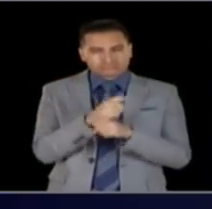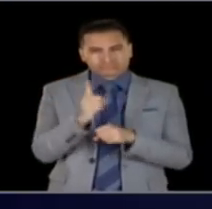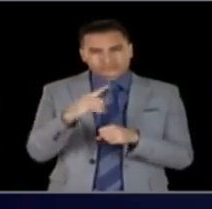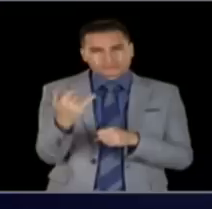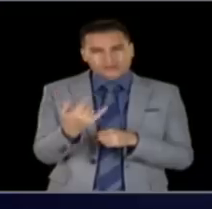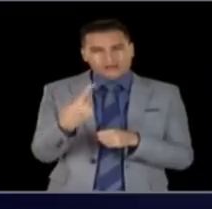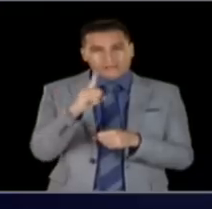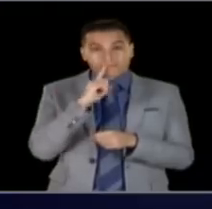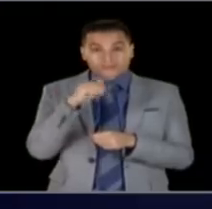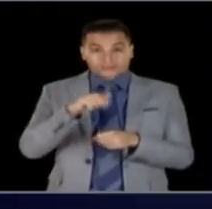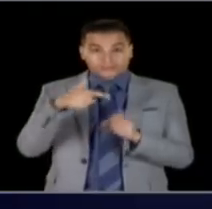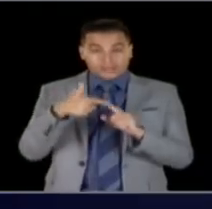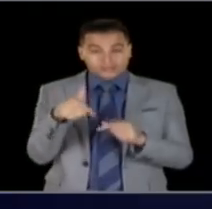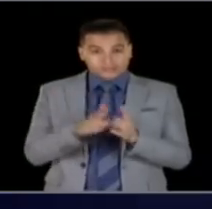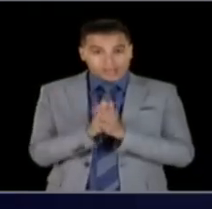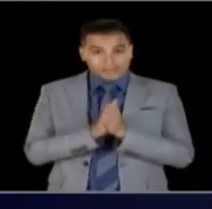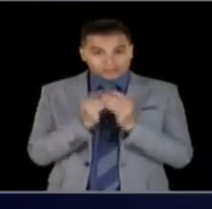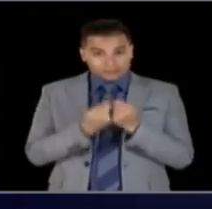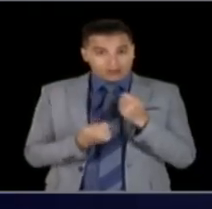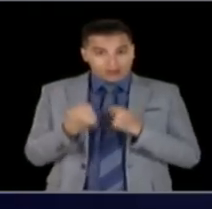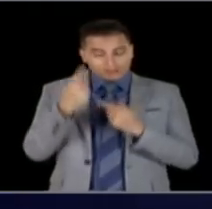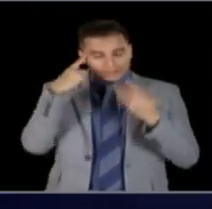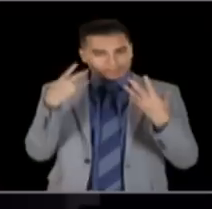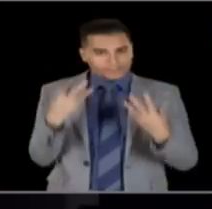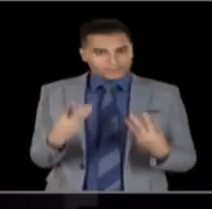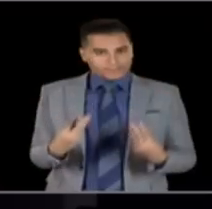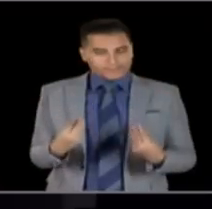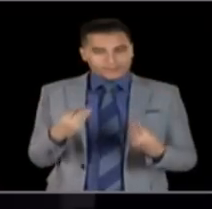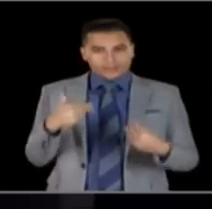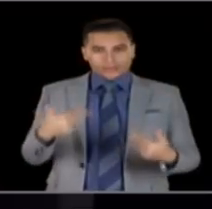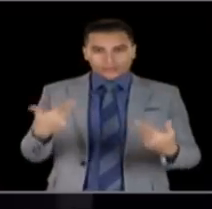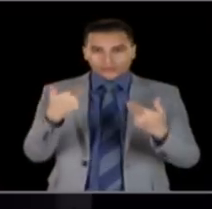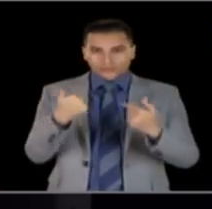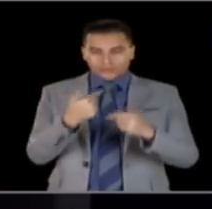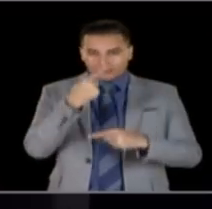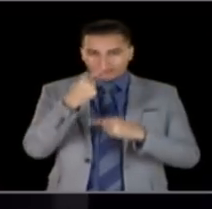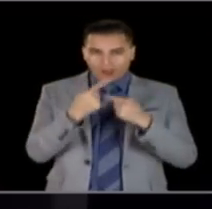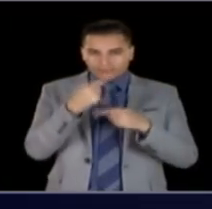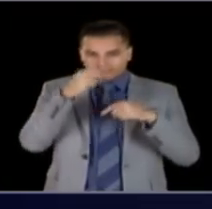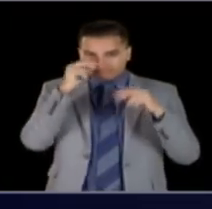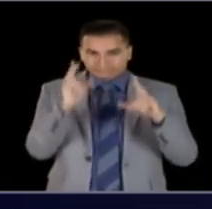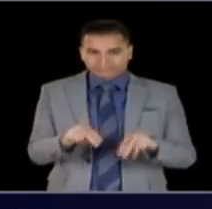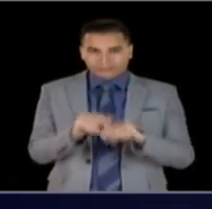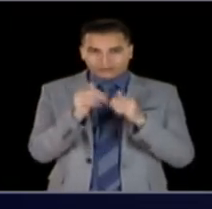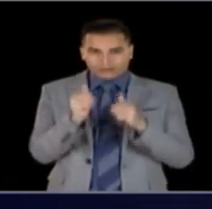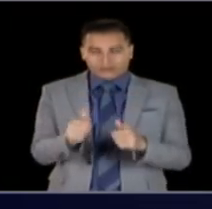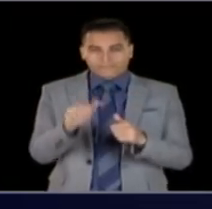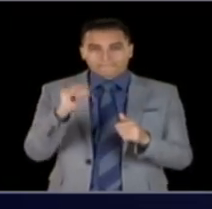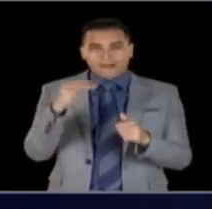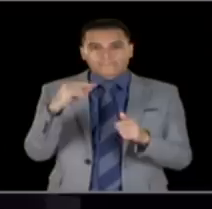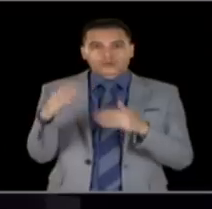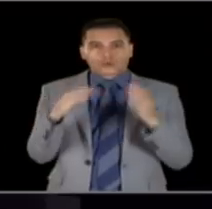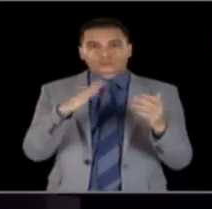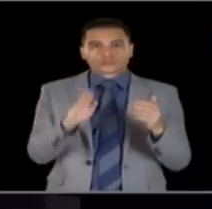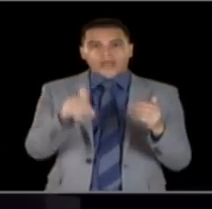دي انتم مستعدين أكتر بإذن الله، وأهدى وتعودتوا على الاستوديو. فعلاً. محمد حسام أخبارك إيه؟